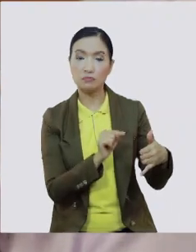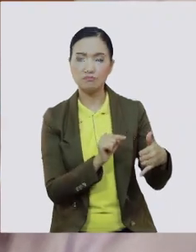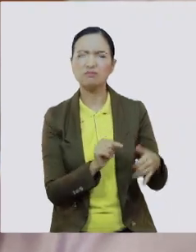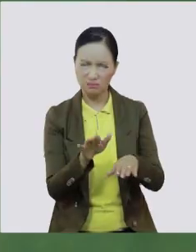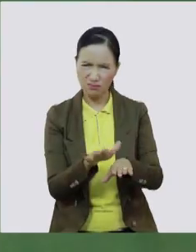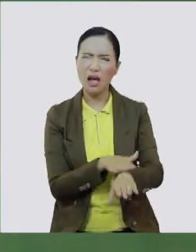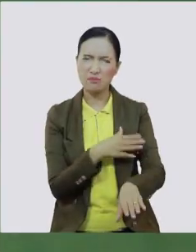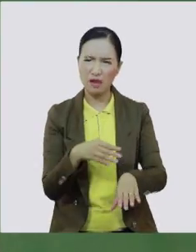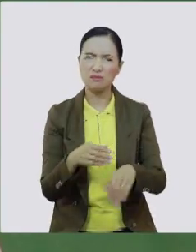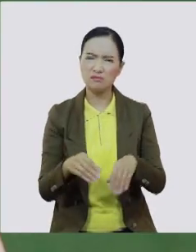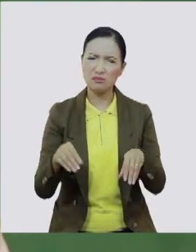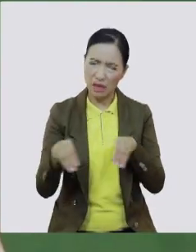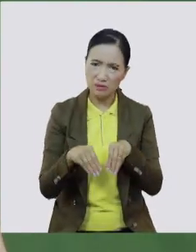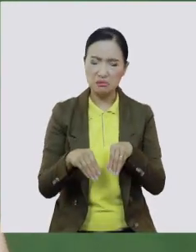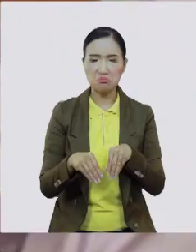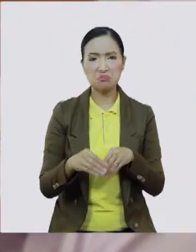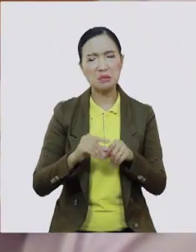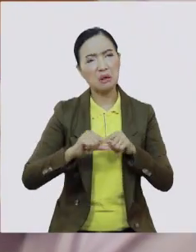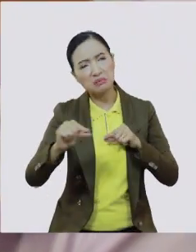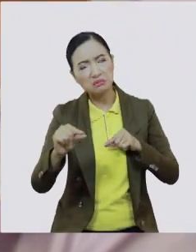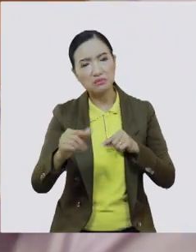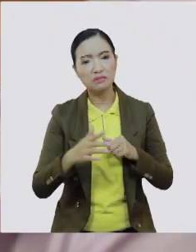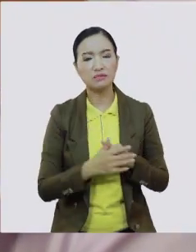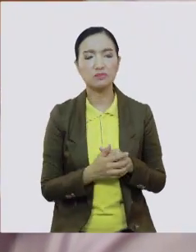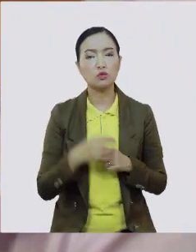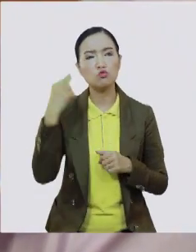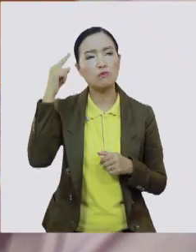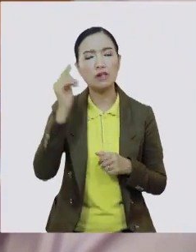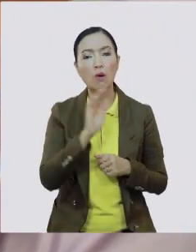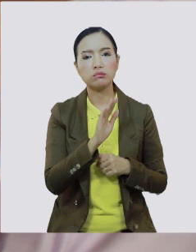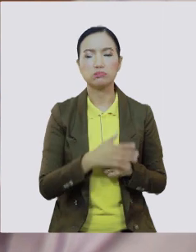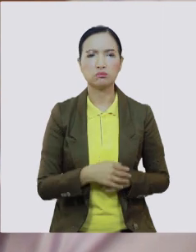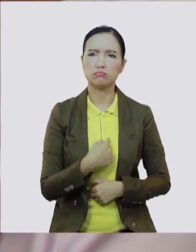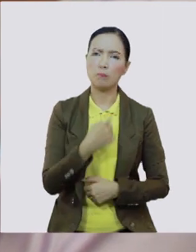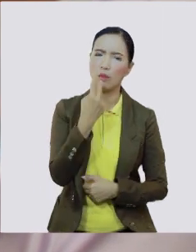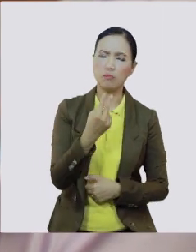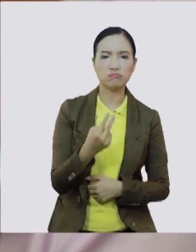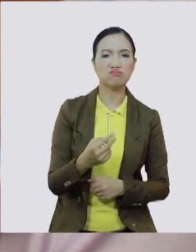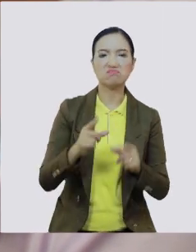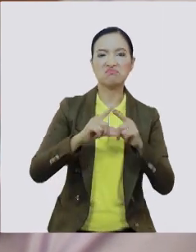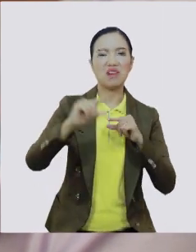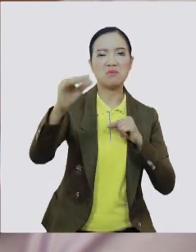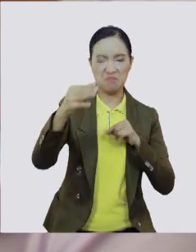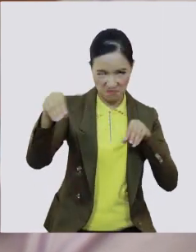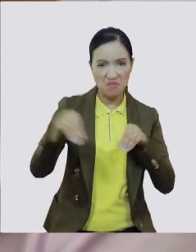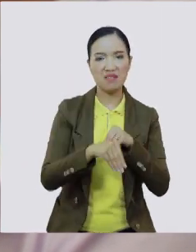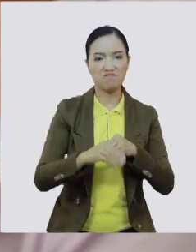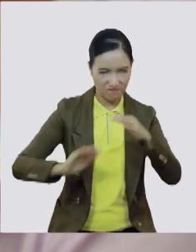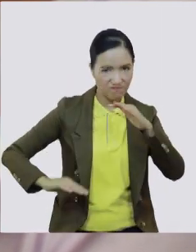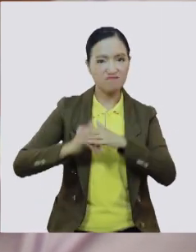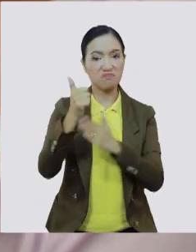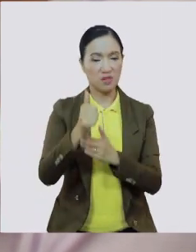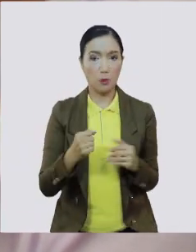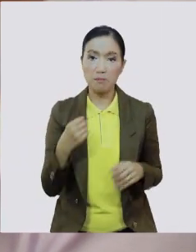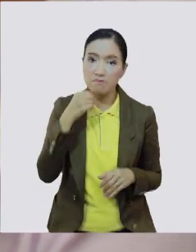อีกนานไหมมันไกลเกินจริงไหมหรือยังไงครับ ผมมองว่านะไม่ไกลครับถ้าน้องเขามีความขยันและมุ่งมั่น